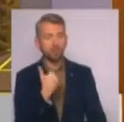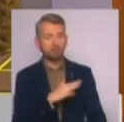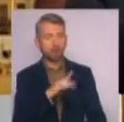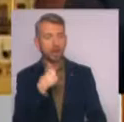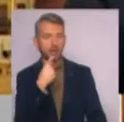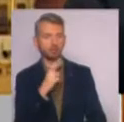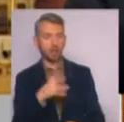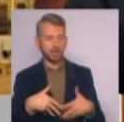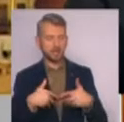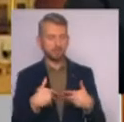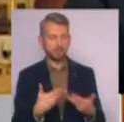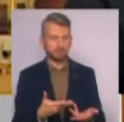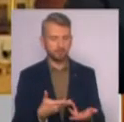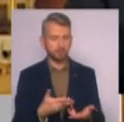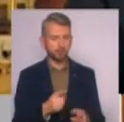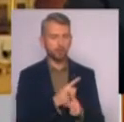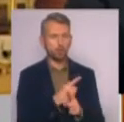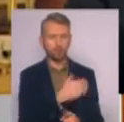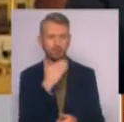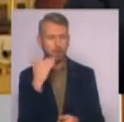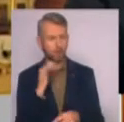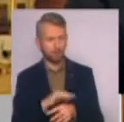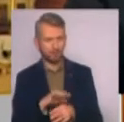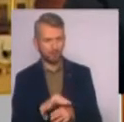як симптом супроводжує дуже багато захворювань.